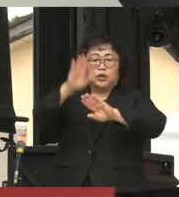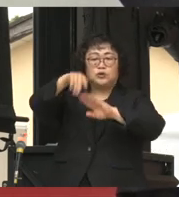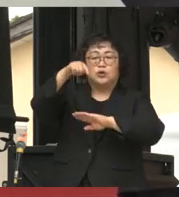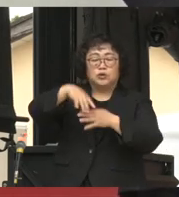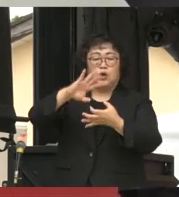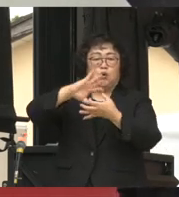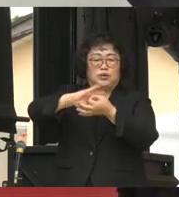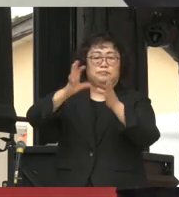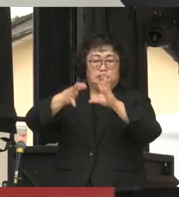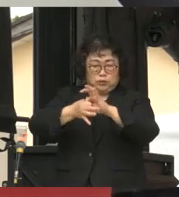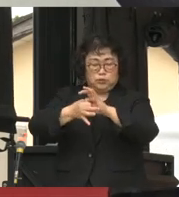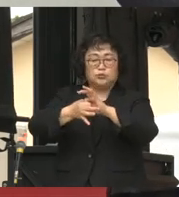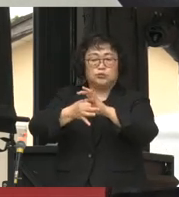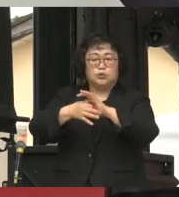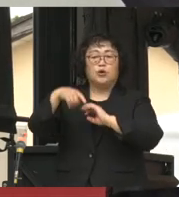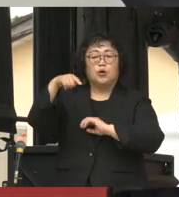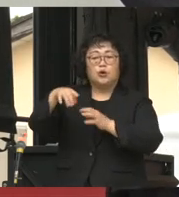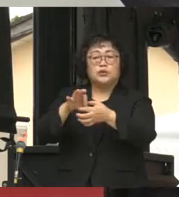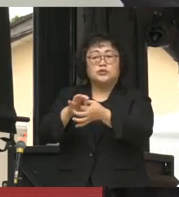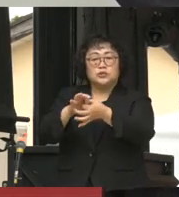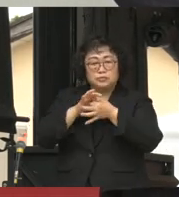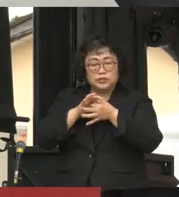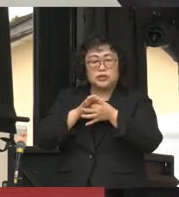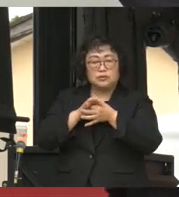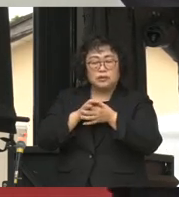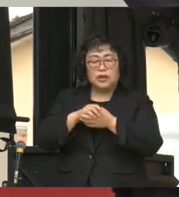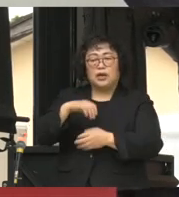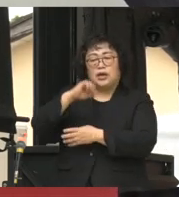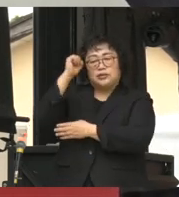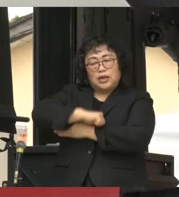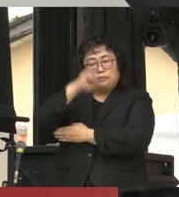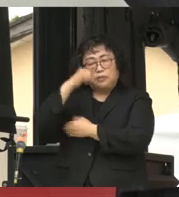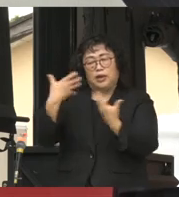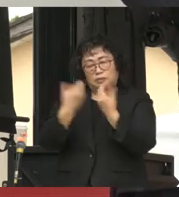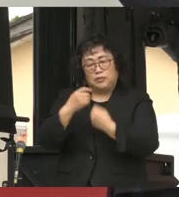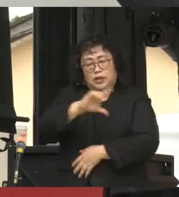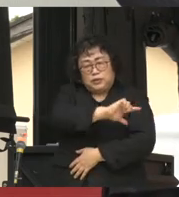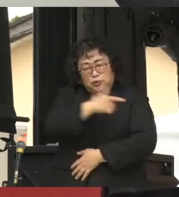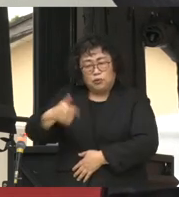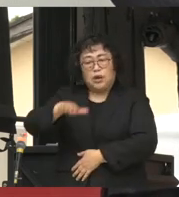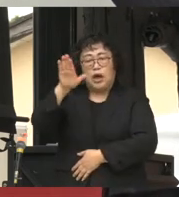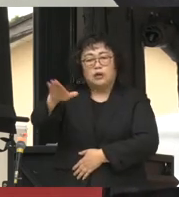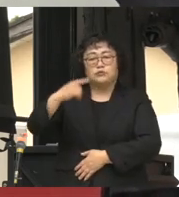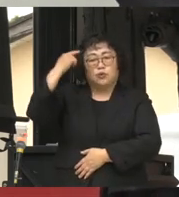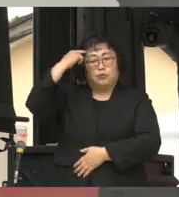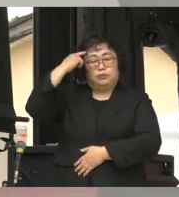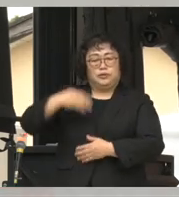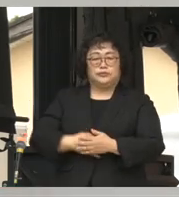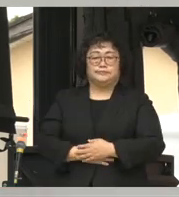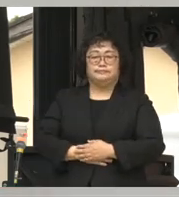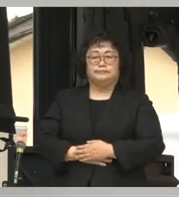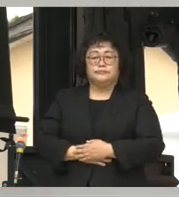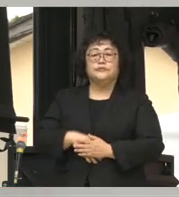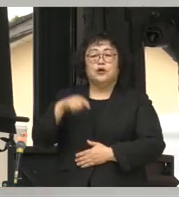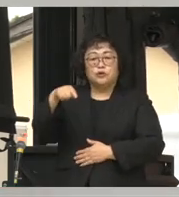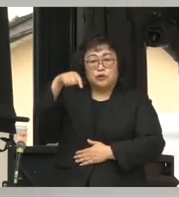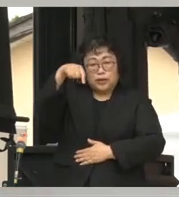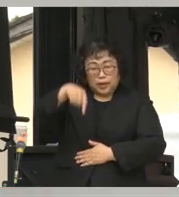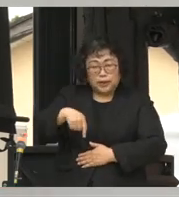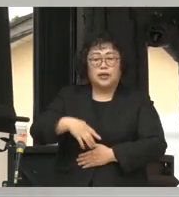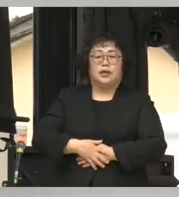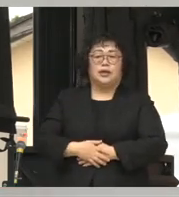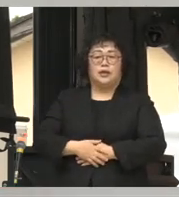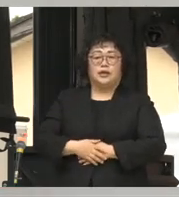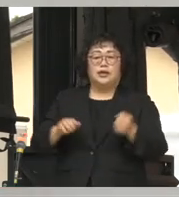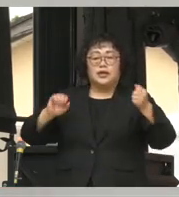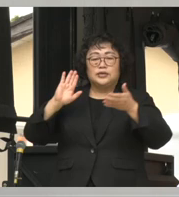、これにつきましては賛否さまざまあるところでございます。そのような中において